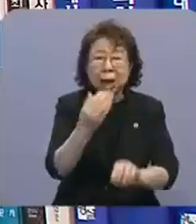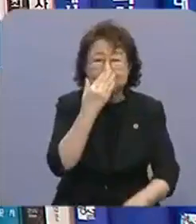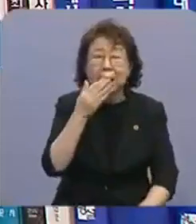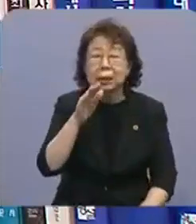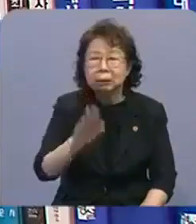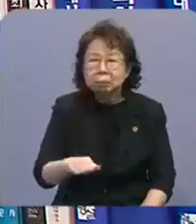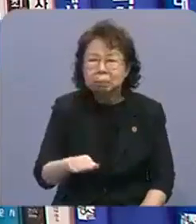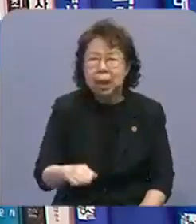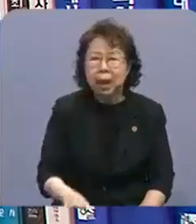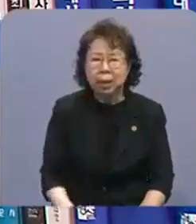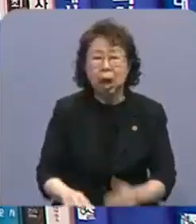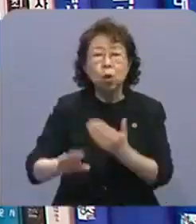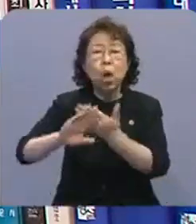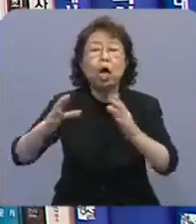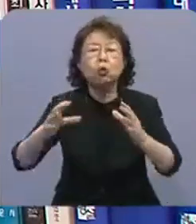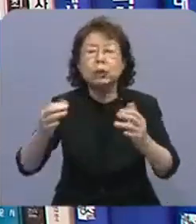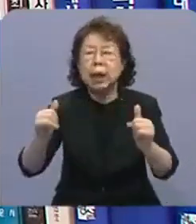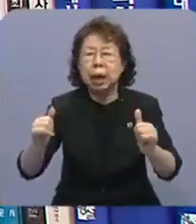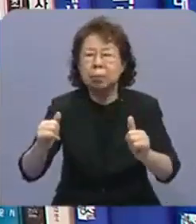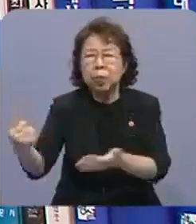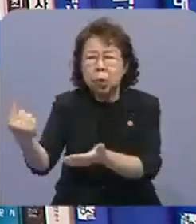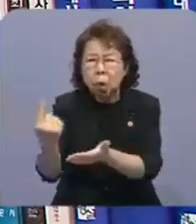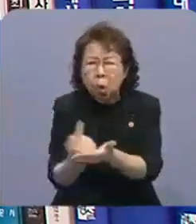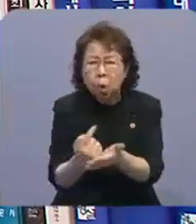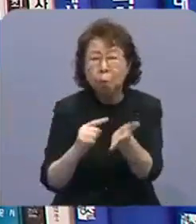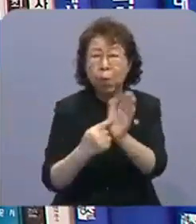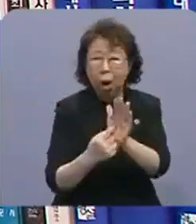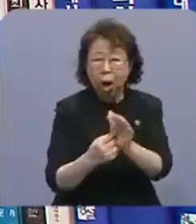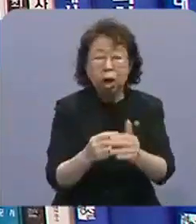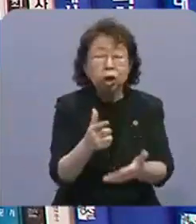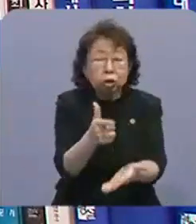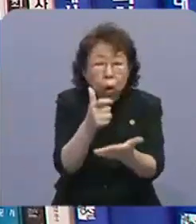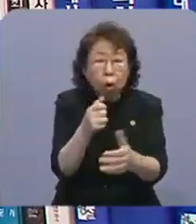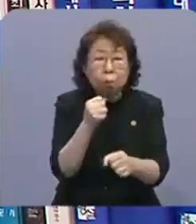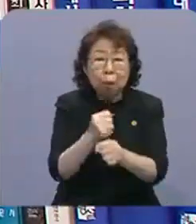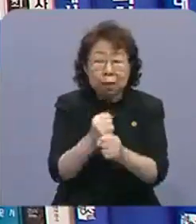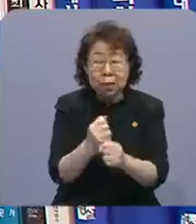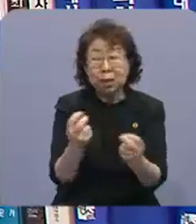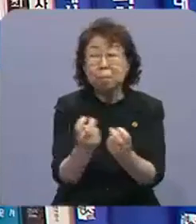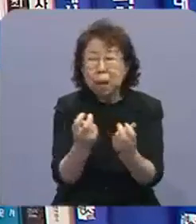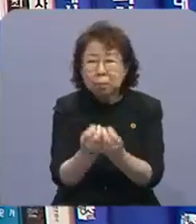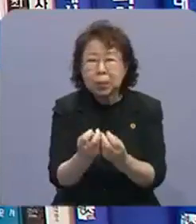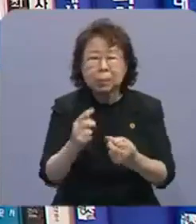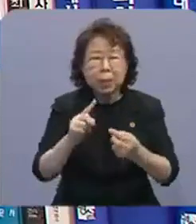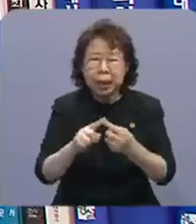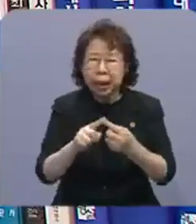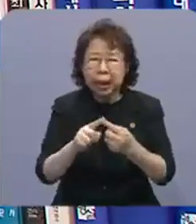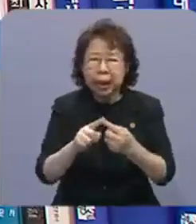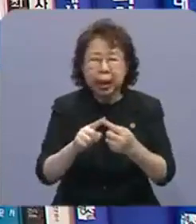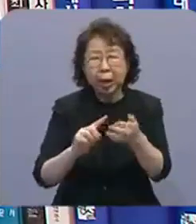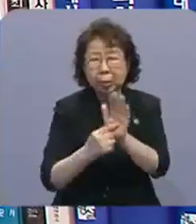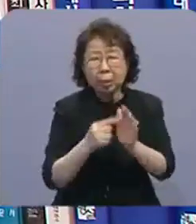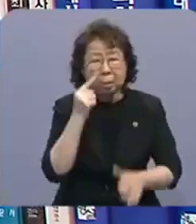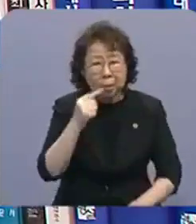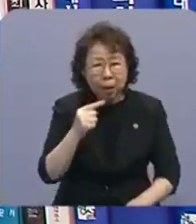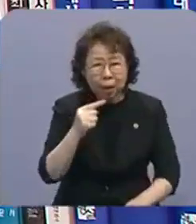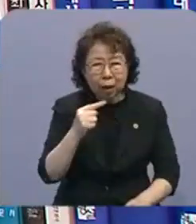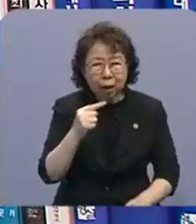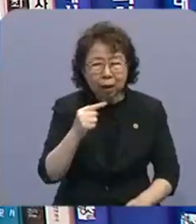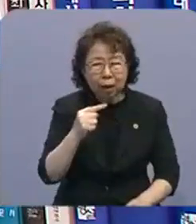있겠지 많은 외국인들이 게시하는 그런지 그 총이 제조법에 대한 그런